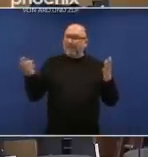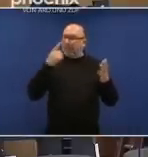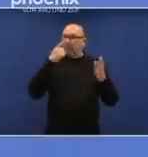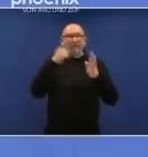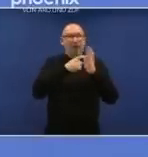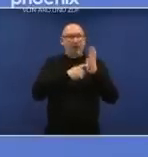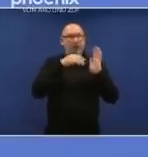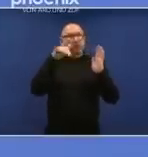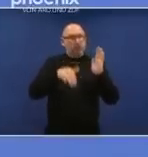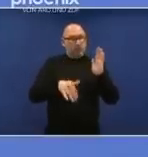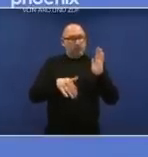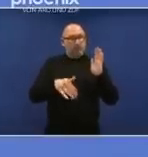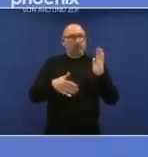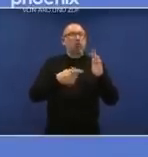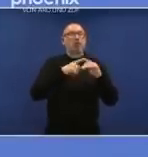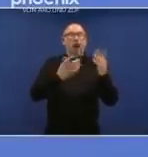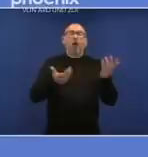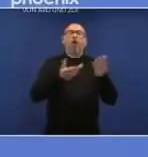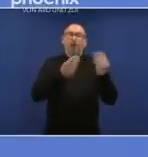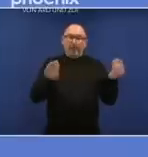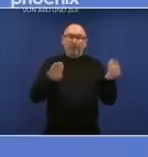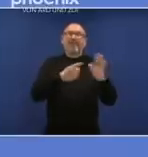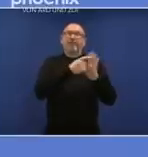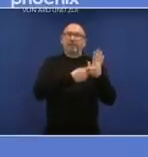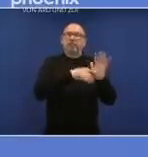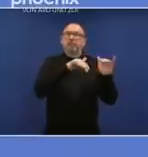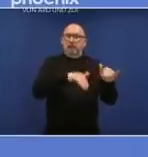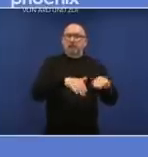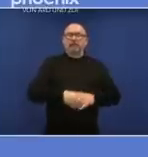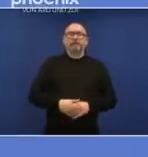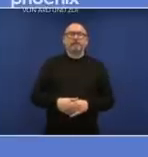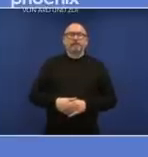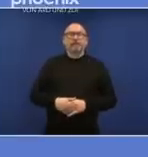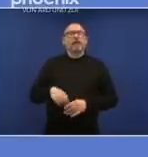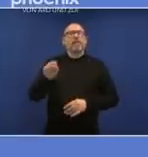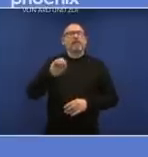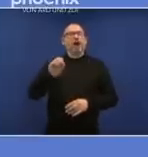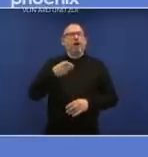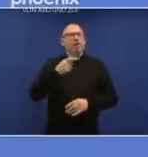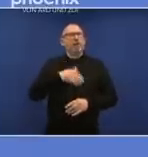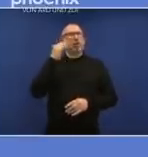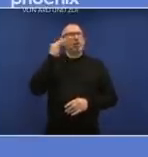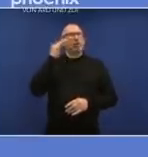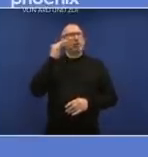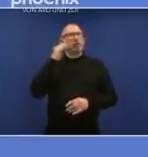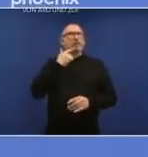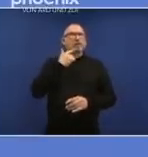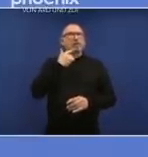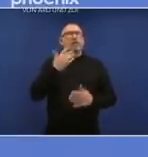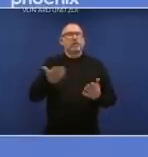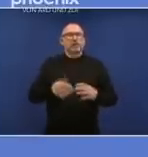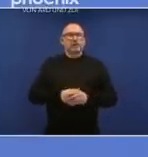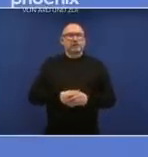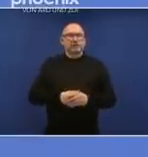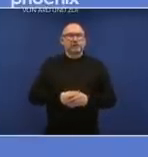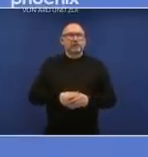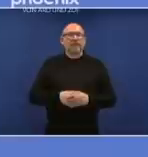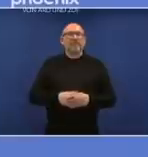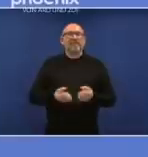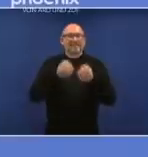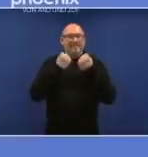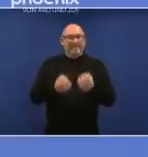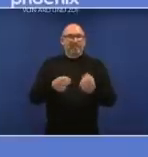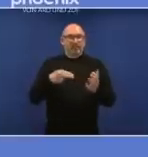vorliegen. Warum ist das etwas, was sehr bedenkenswert ist? Weil die Feststellung durch das